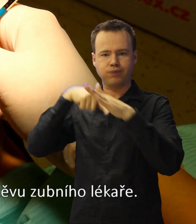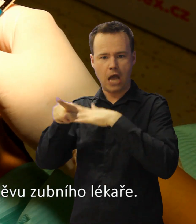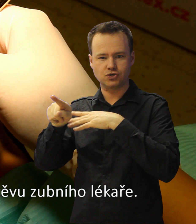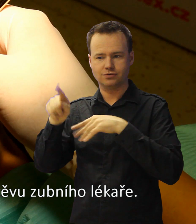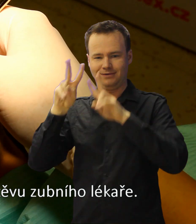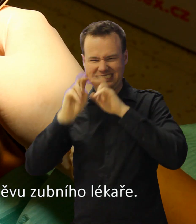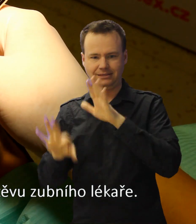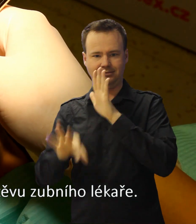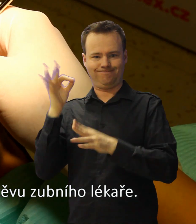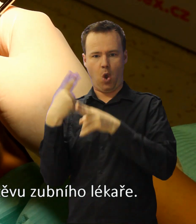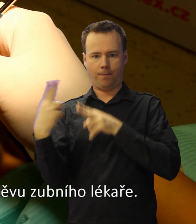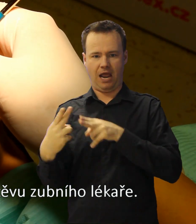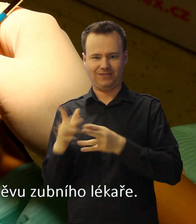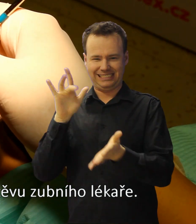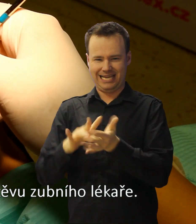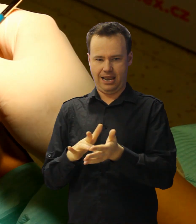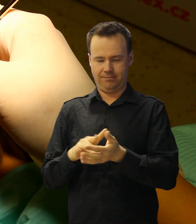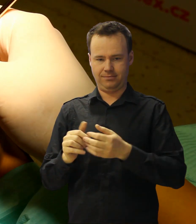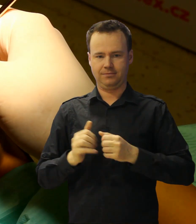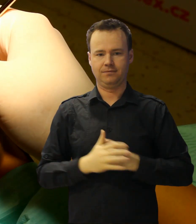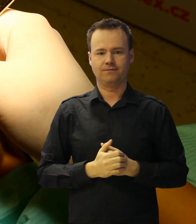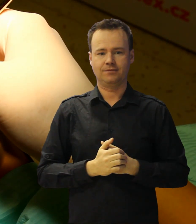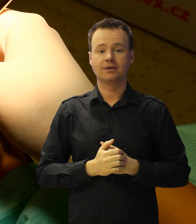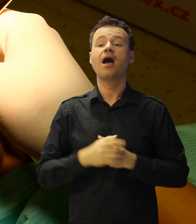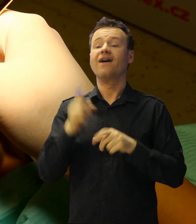doporučit mu návštěvu zubního lékaře.